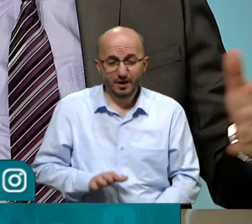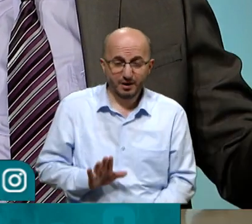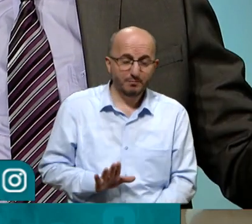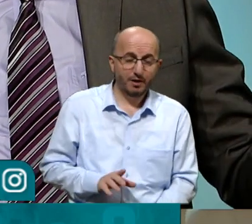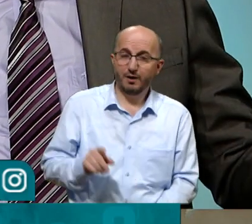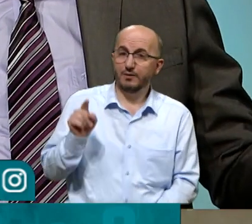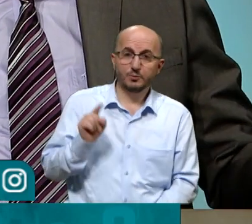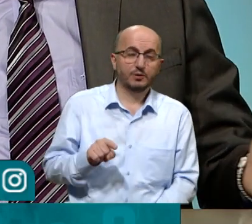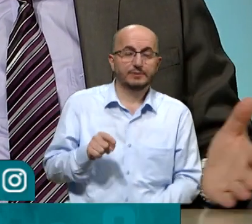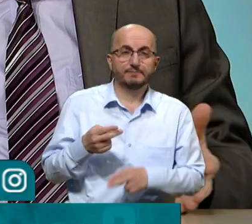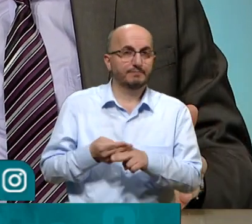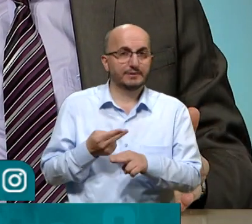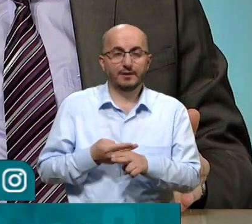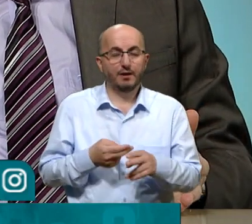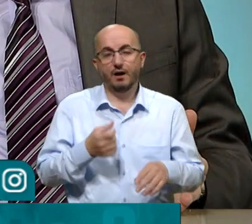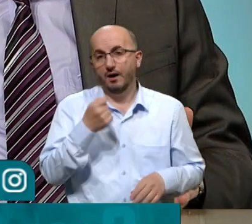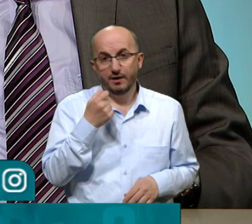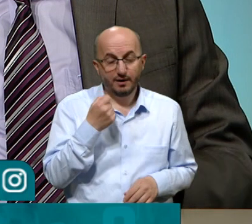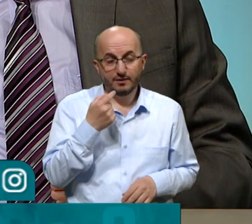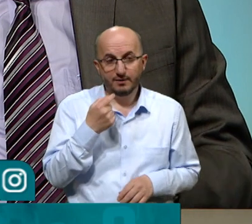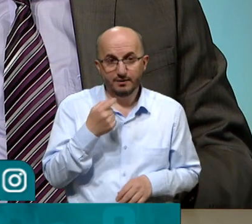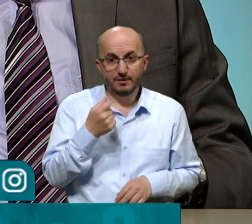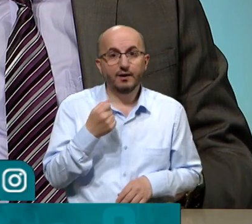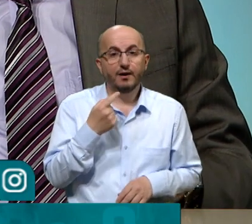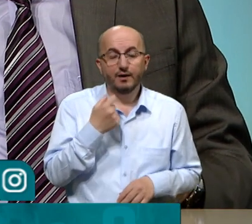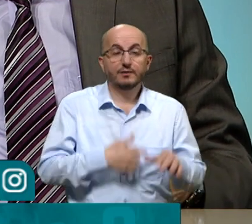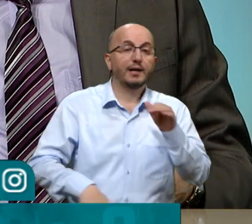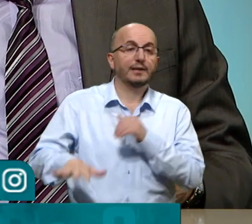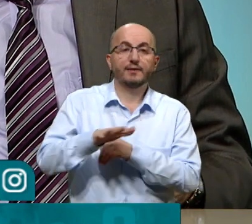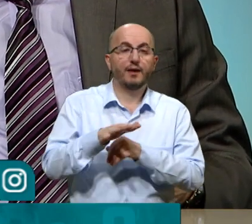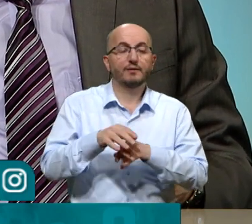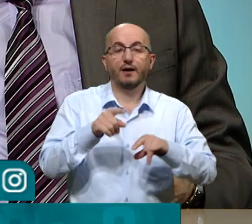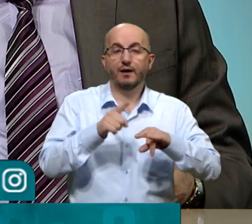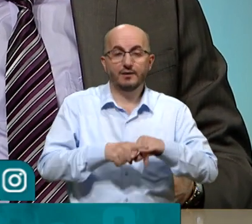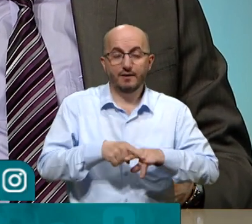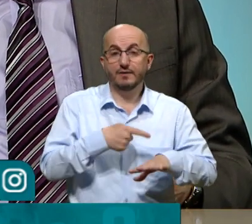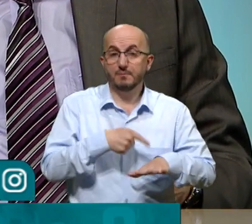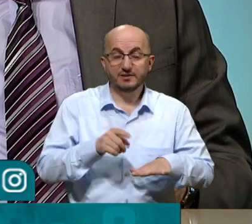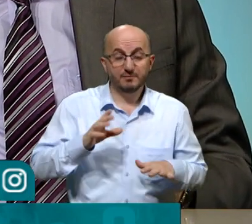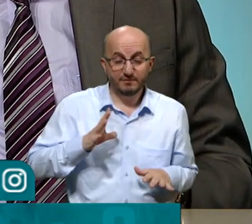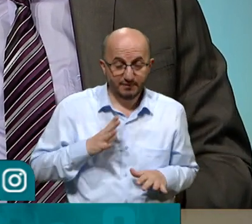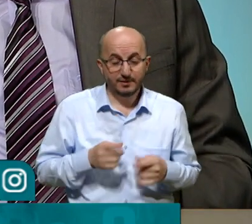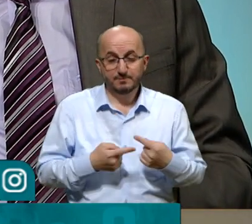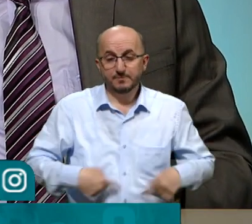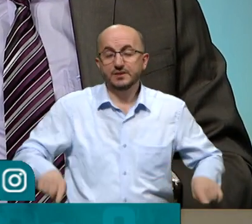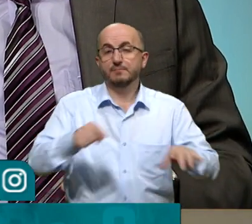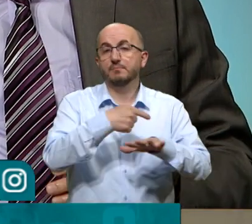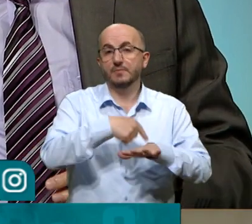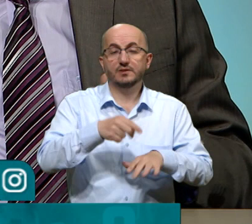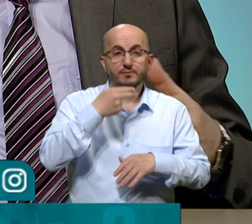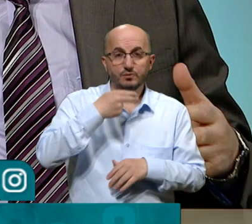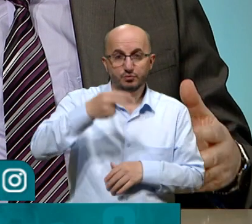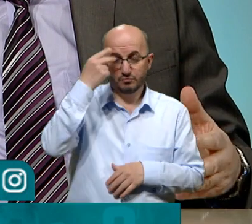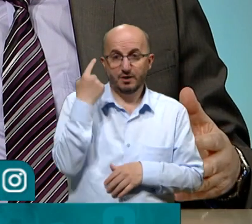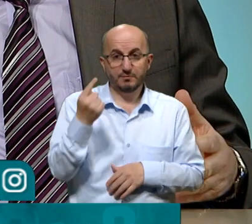burası mesela Ankara Ankara'da genelde diyelim ki hanefiler var bizim mezhebimizde de cuma